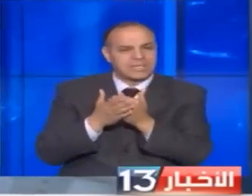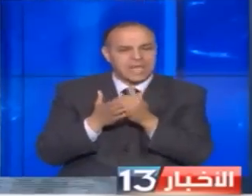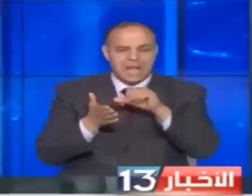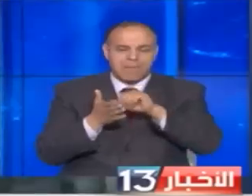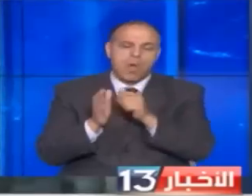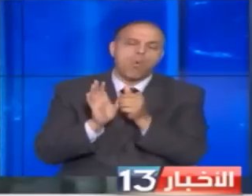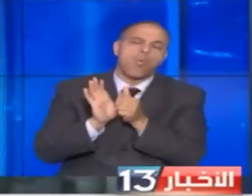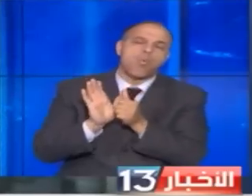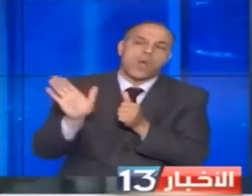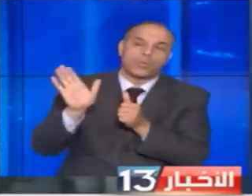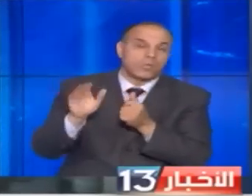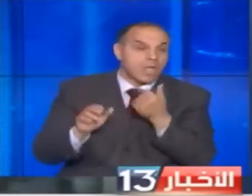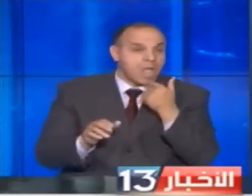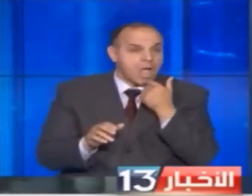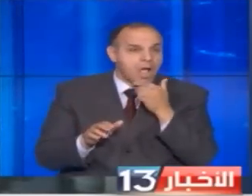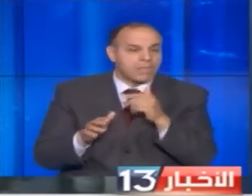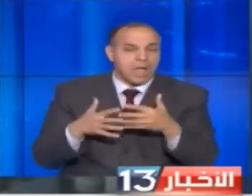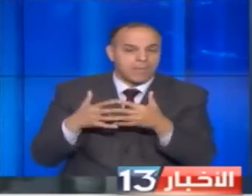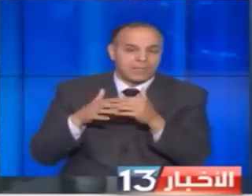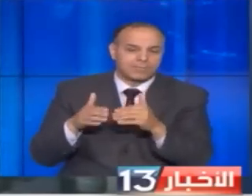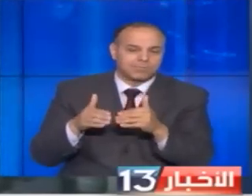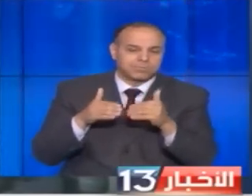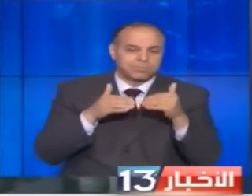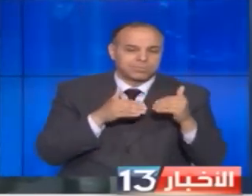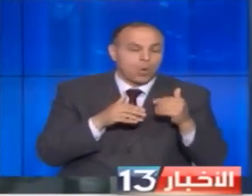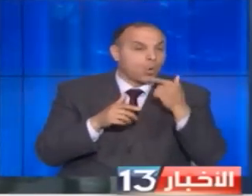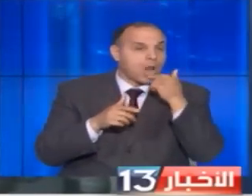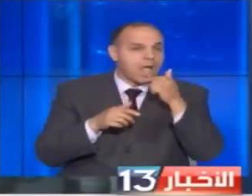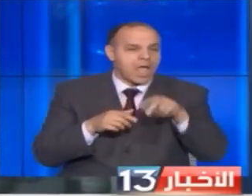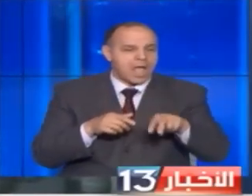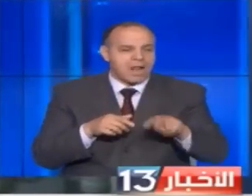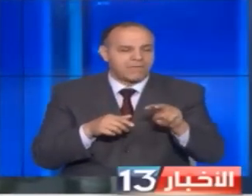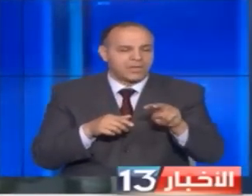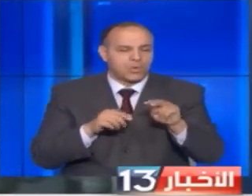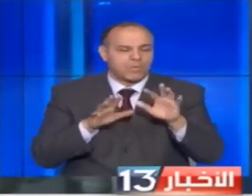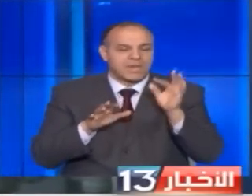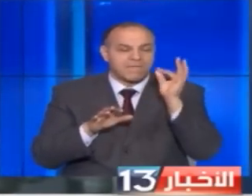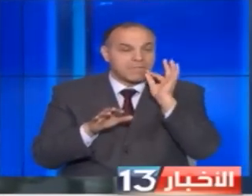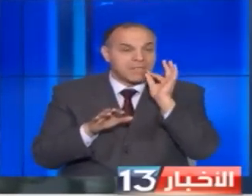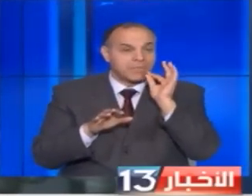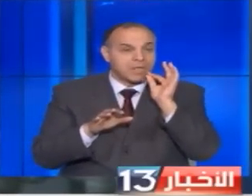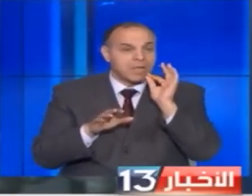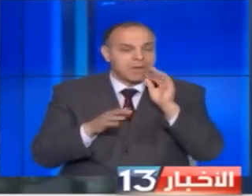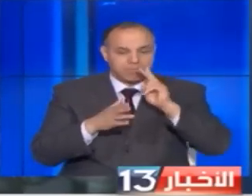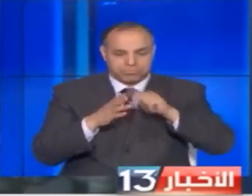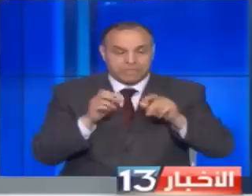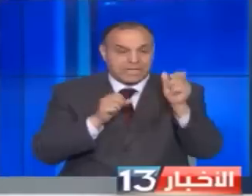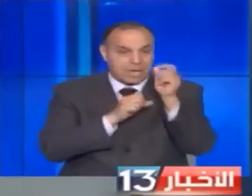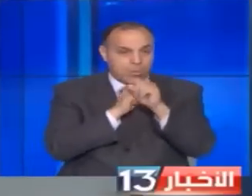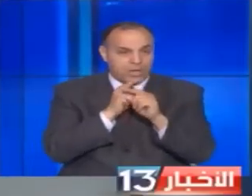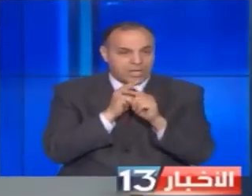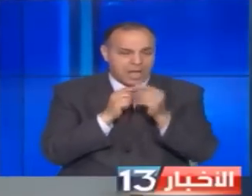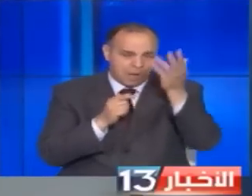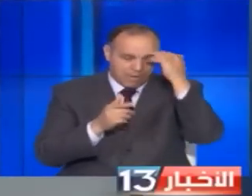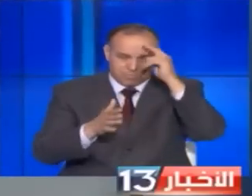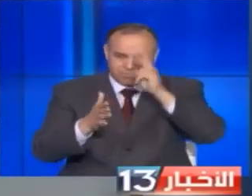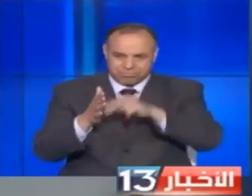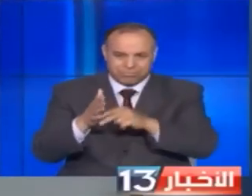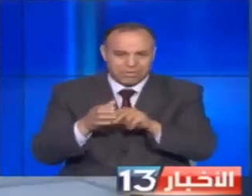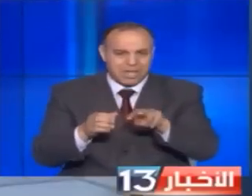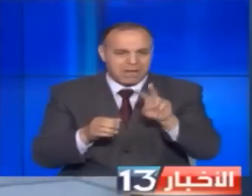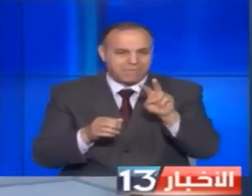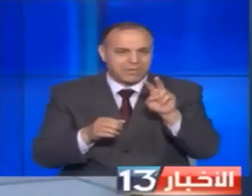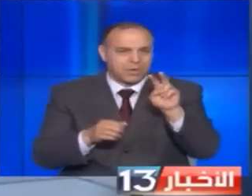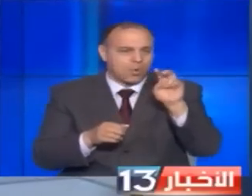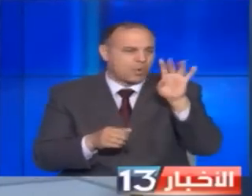طهران بدات بانسحاب الولايات المتحده في الفين وثمانيه عشر من الاتفاق النووي الذي وقع عام الفين